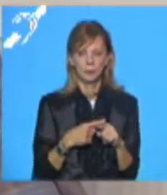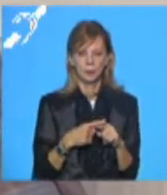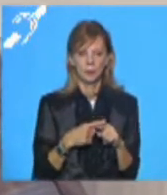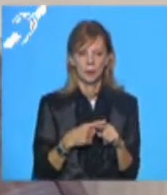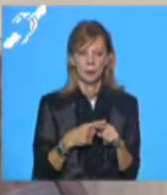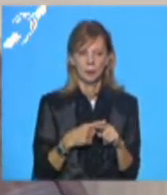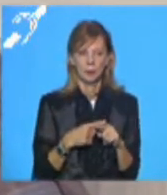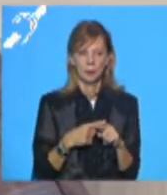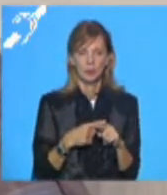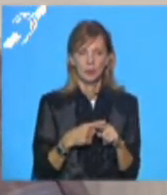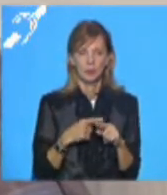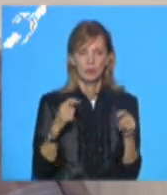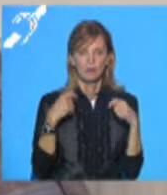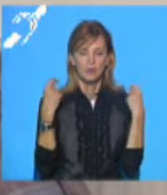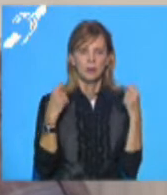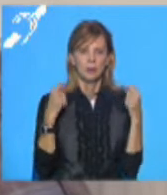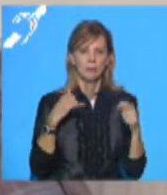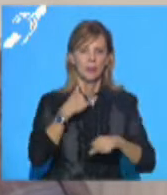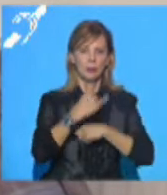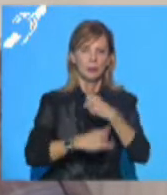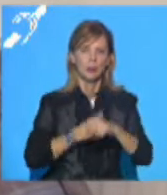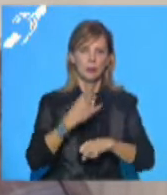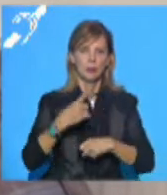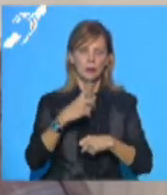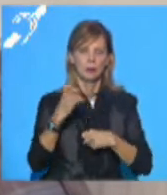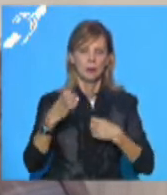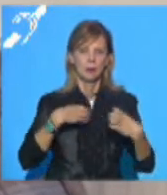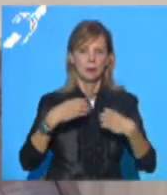că Festivalul Internațional de Teatru